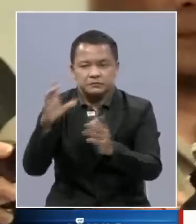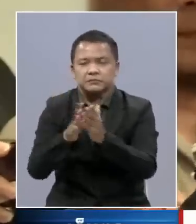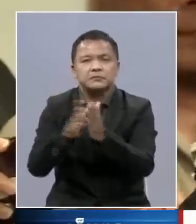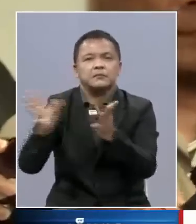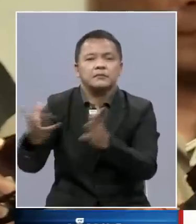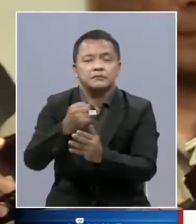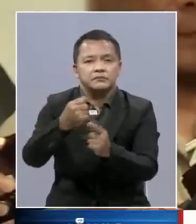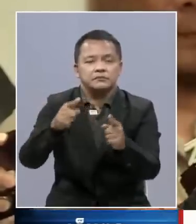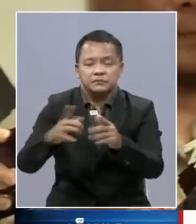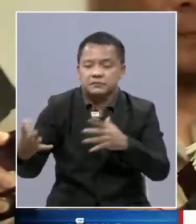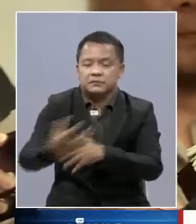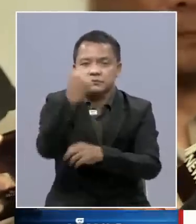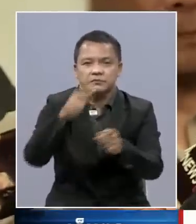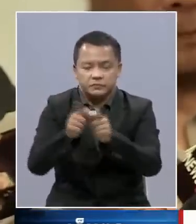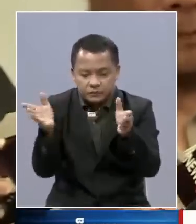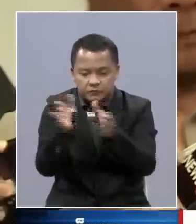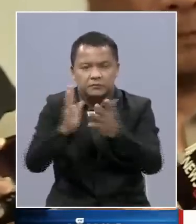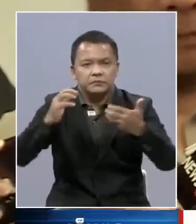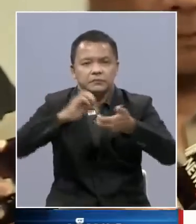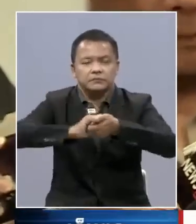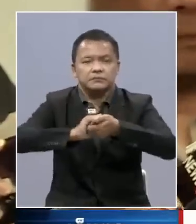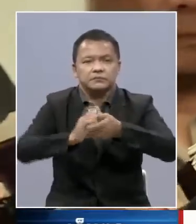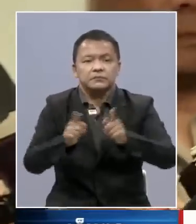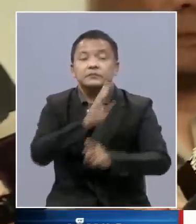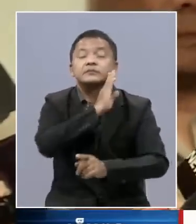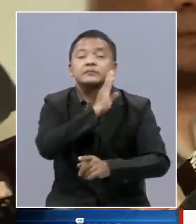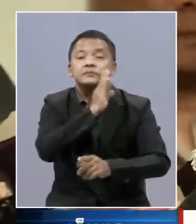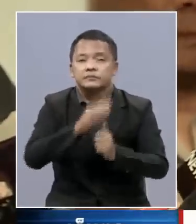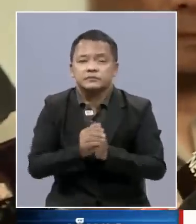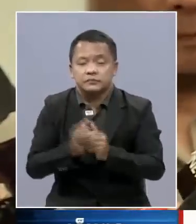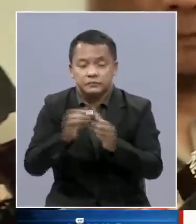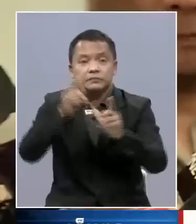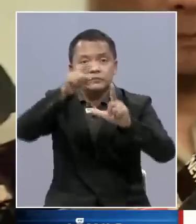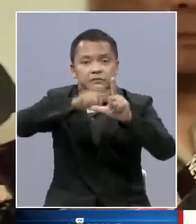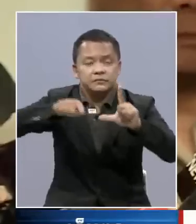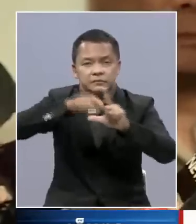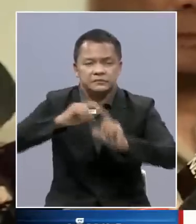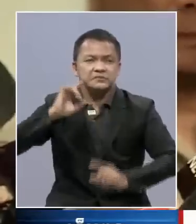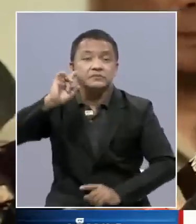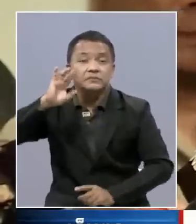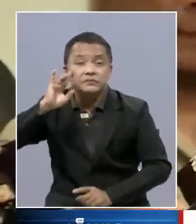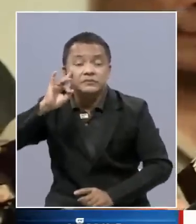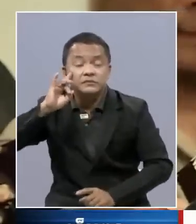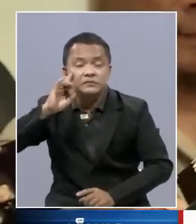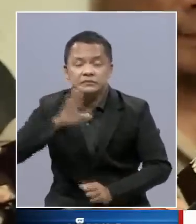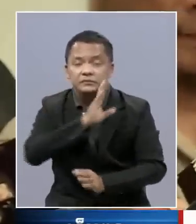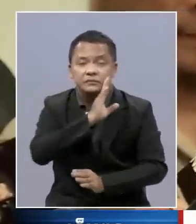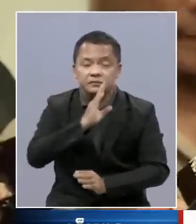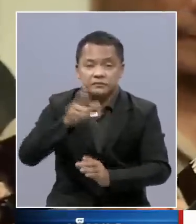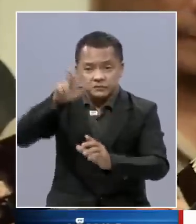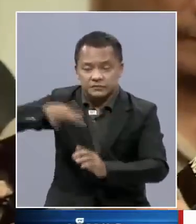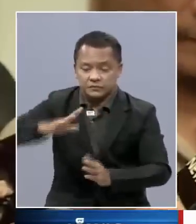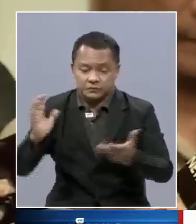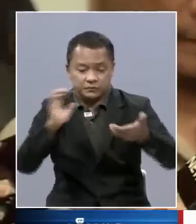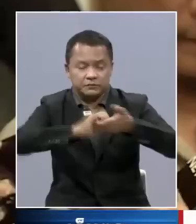แบ่งเป็นหรือเปล่านะแสวงจุดร่วมสมวนจุดต่างถ้าพรรคก้าวไกลยังดื้อดันนะถ้าสมมุติว่าพรรคเพื่อไทย